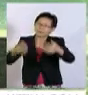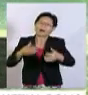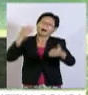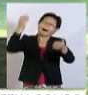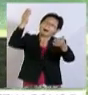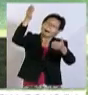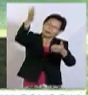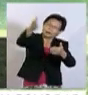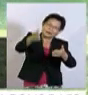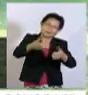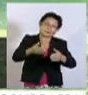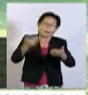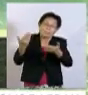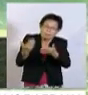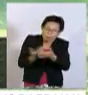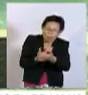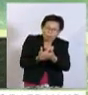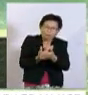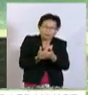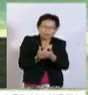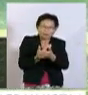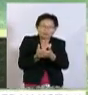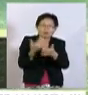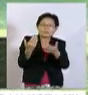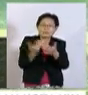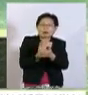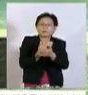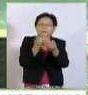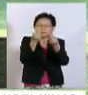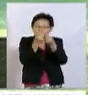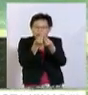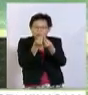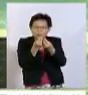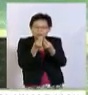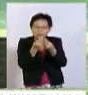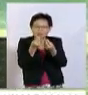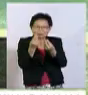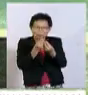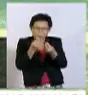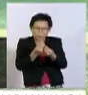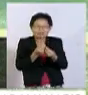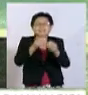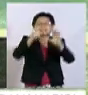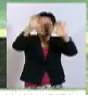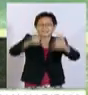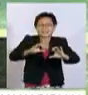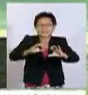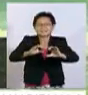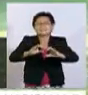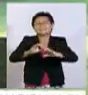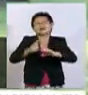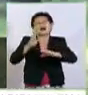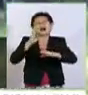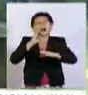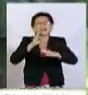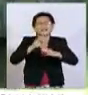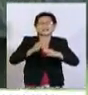akan diperbaharui tarif dan juga cara pengoperasian bekalan air di Selangor.